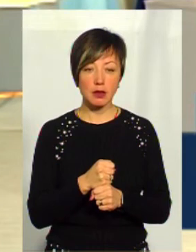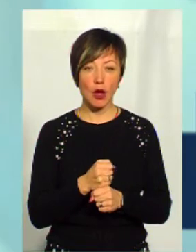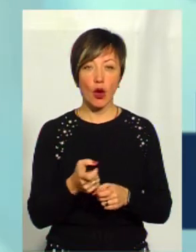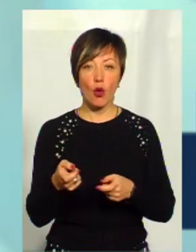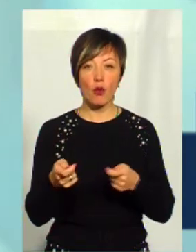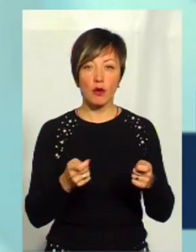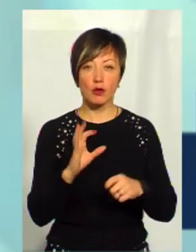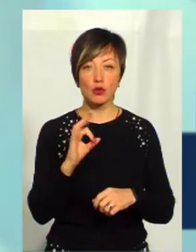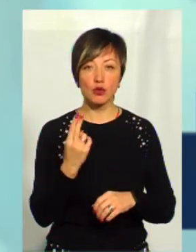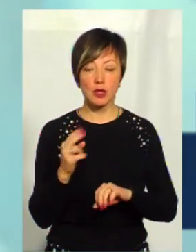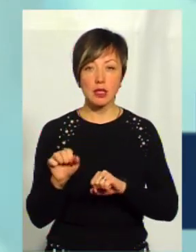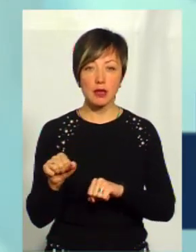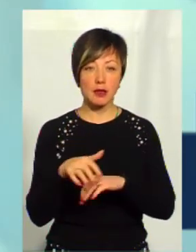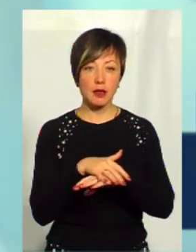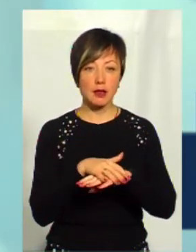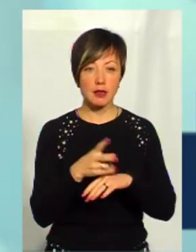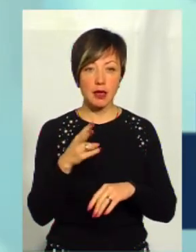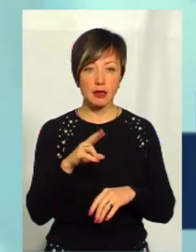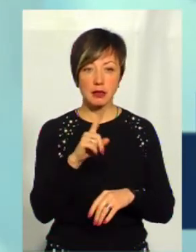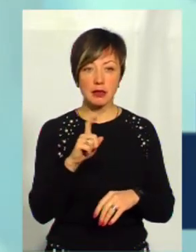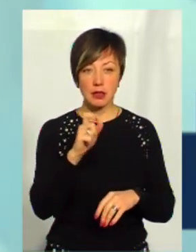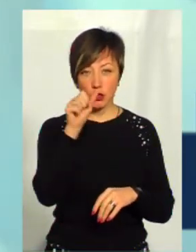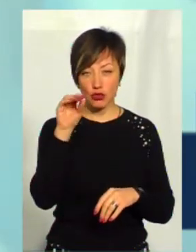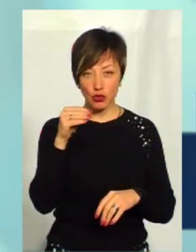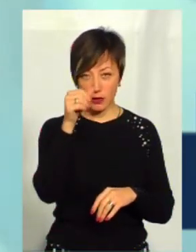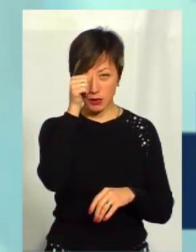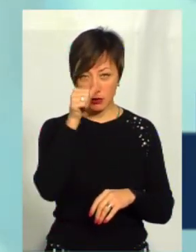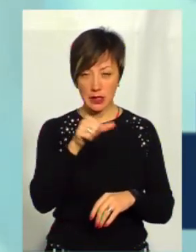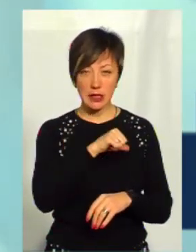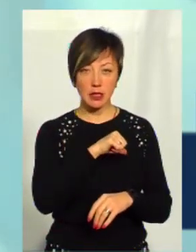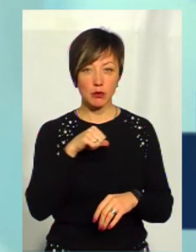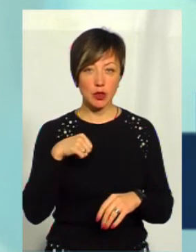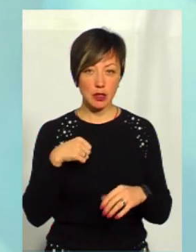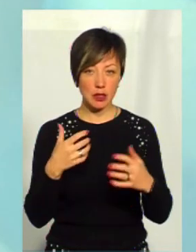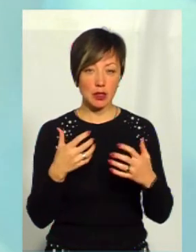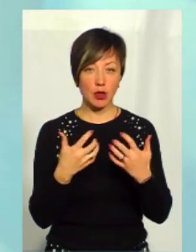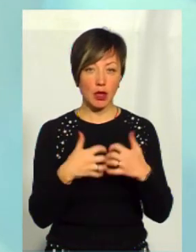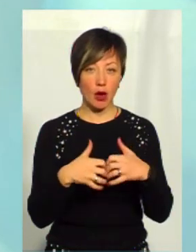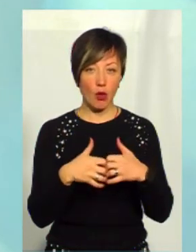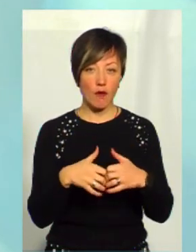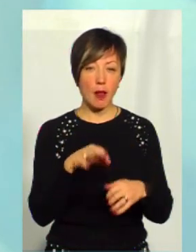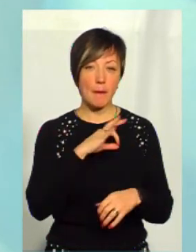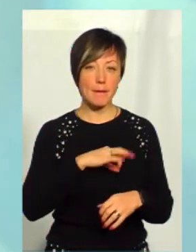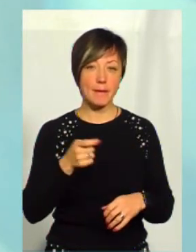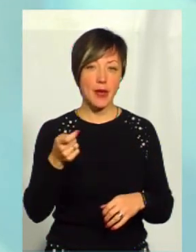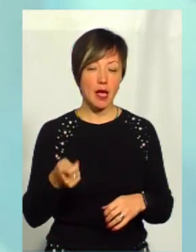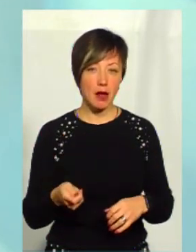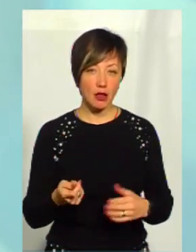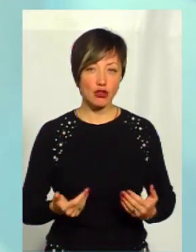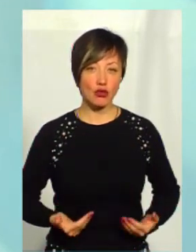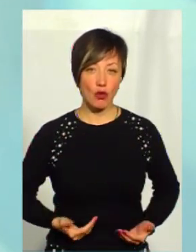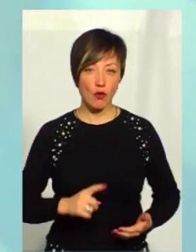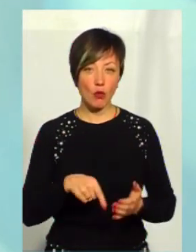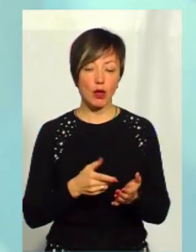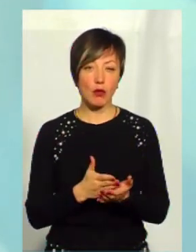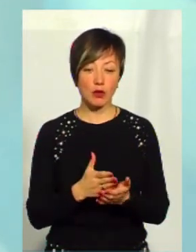Управління соціального захисту населення за жовтень місяць самостійно нараховували пільги на житлово-комунальні послуги. У